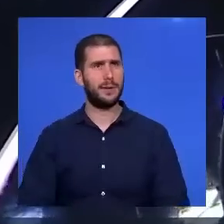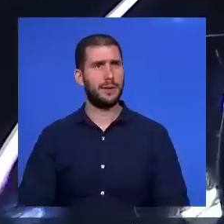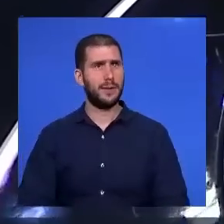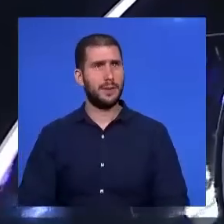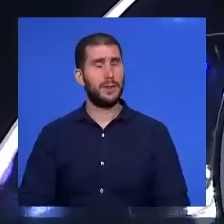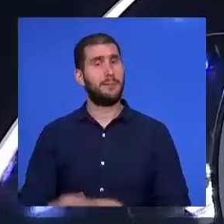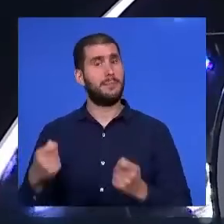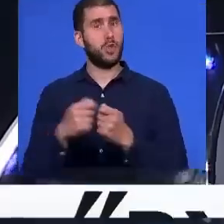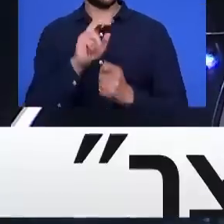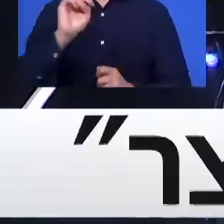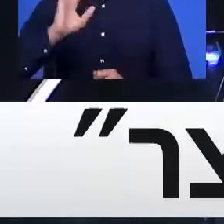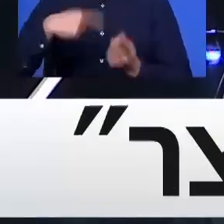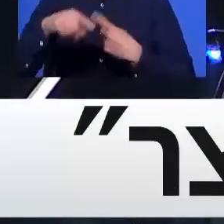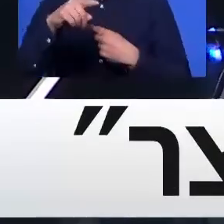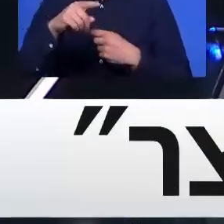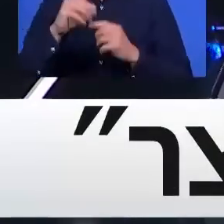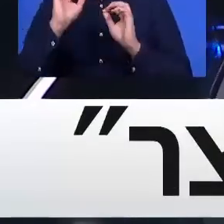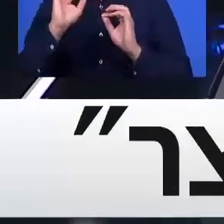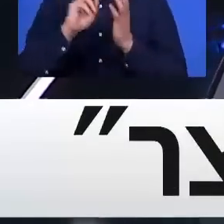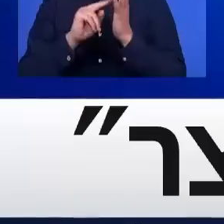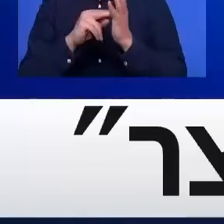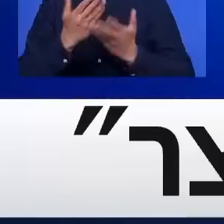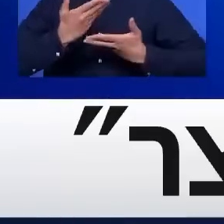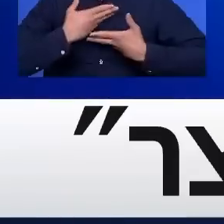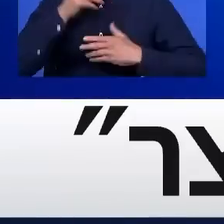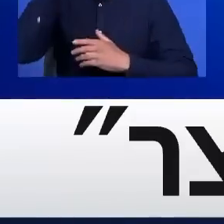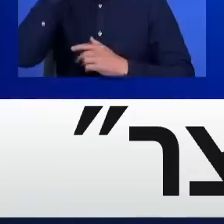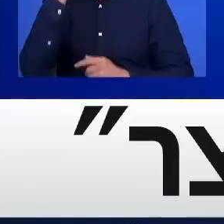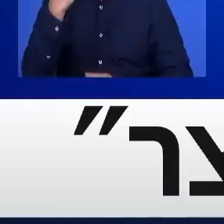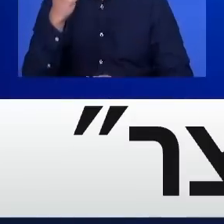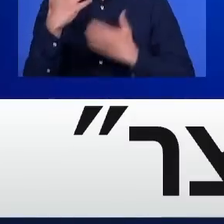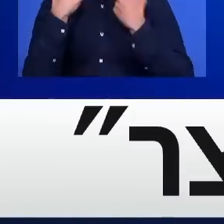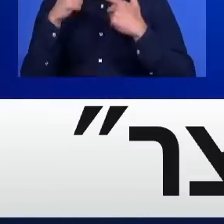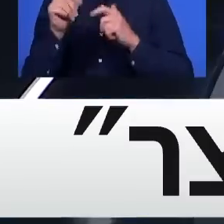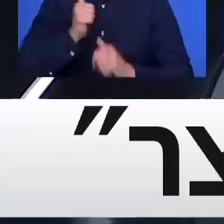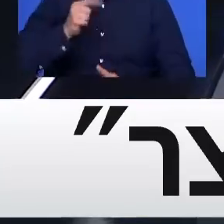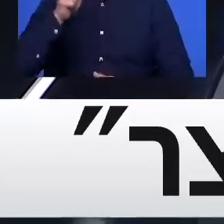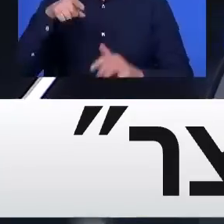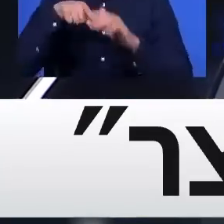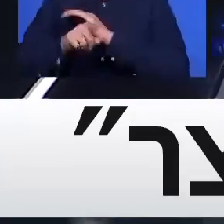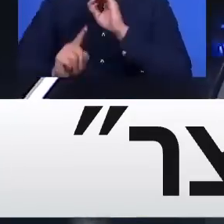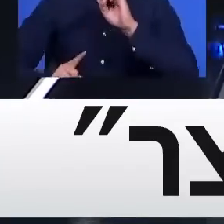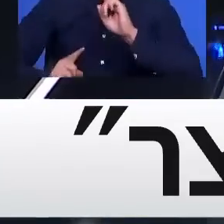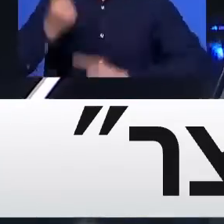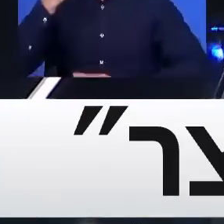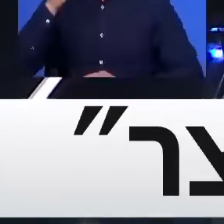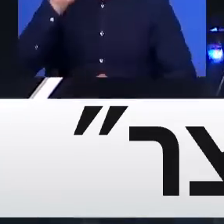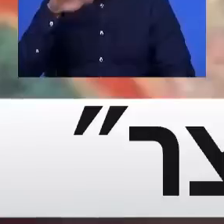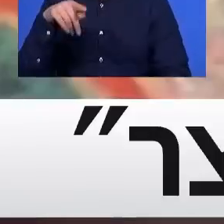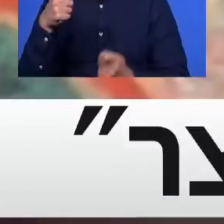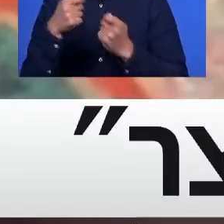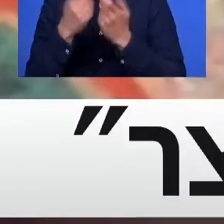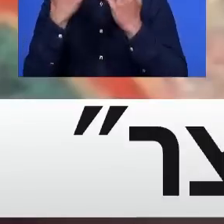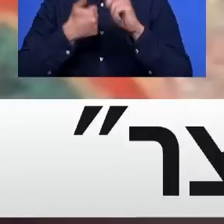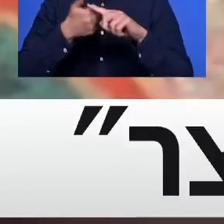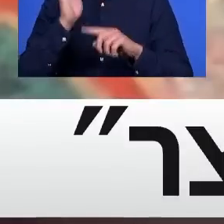בעניין הזה, אם אנחנו מתבססים על התמונות שמגיעות מירדן, רועי שרון, פרשננו לעניין הצבא, זו הברכה חריגה גם בהיקף שלה וגם בהיבט